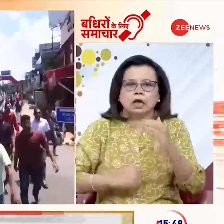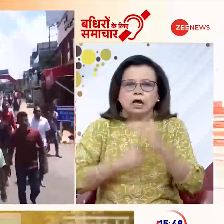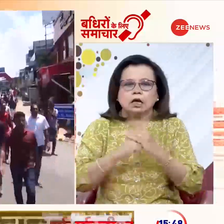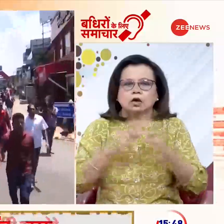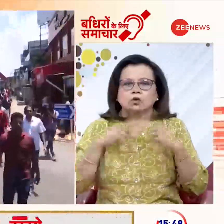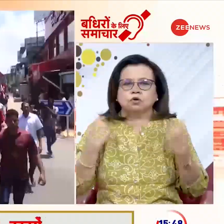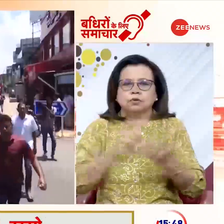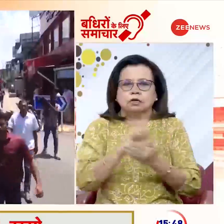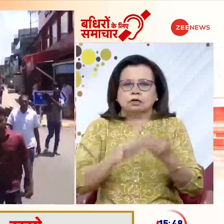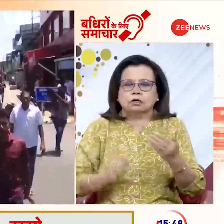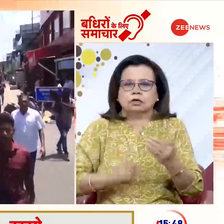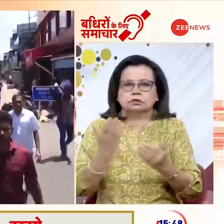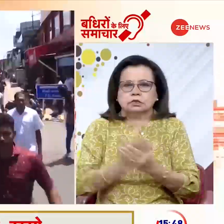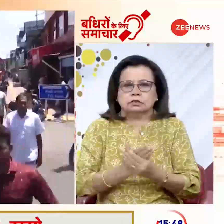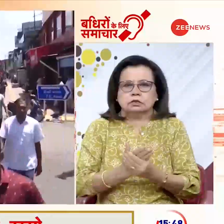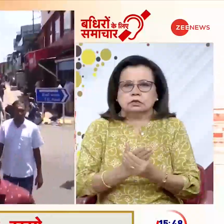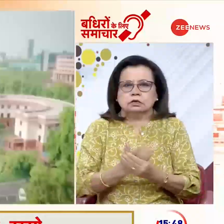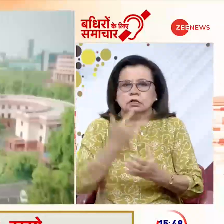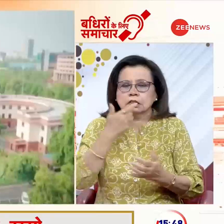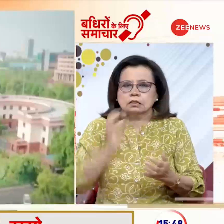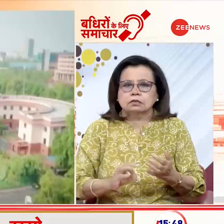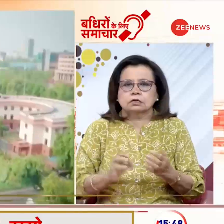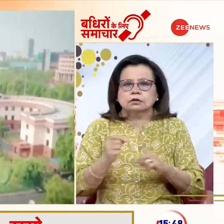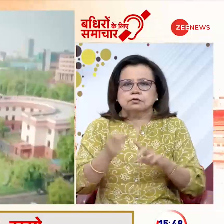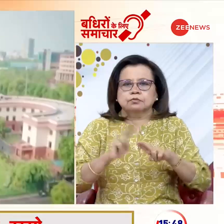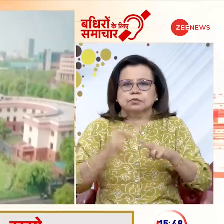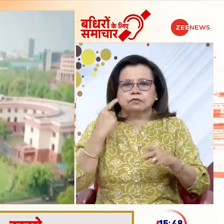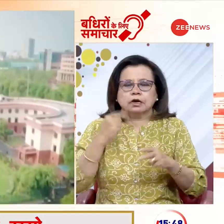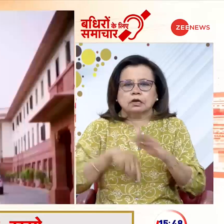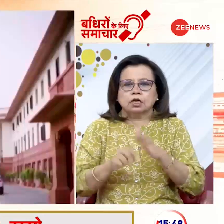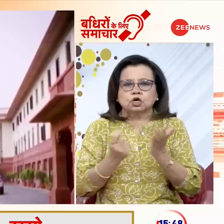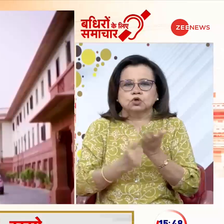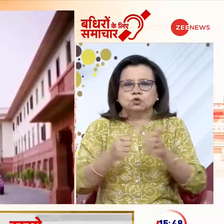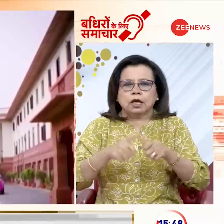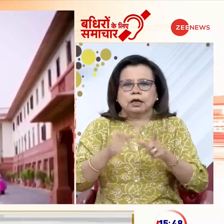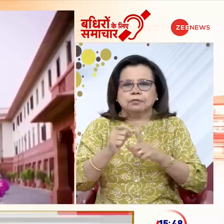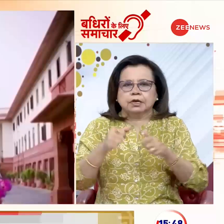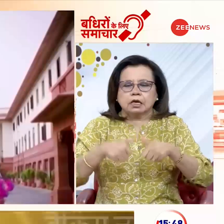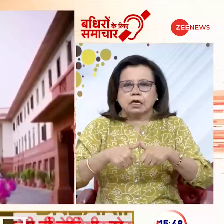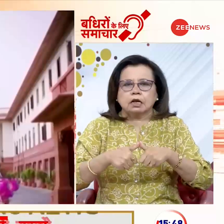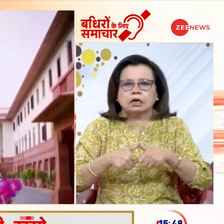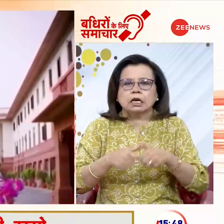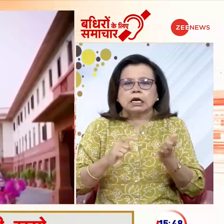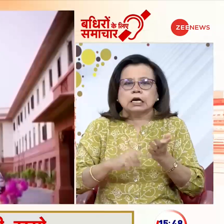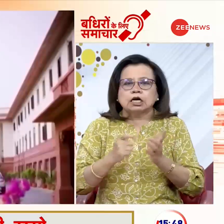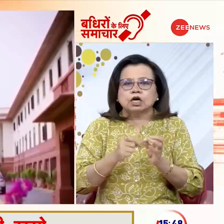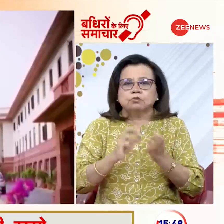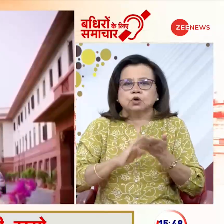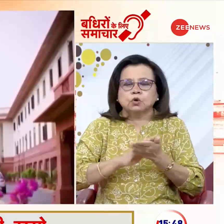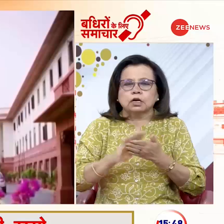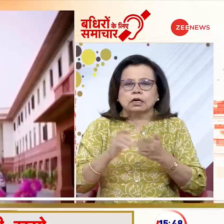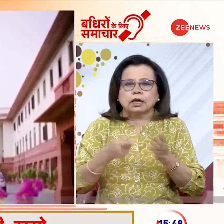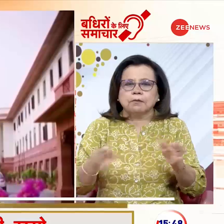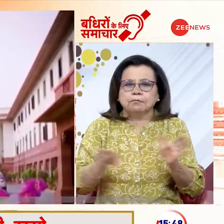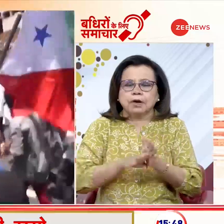में याचिका दायर करनी चाहिए थी। दरअसल PFI ने UAPA ट्रिब्यूनल के बैन